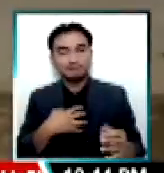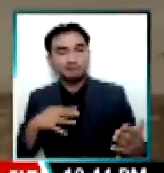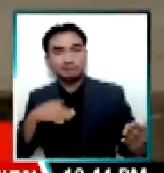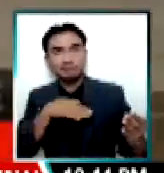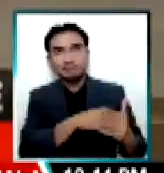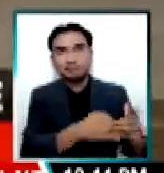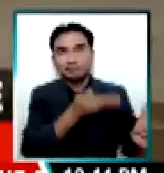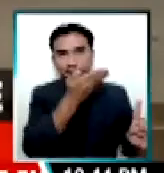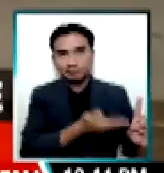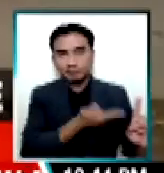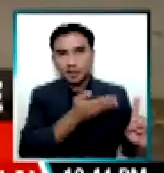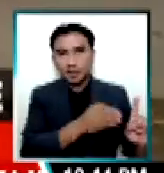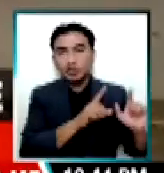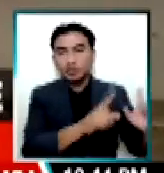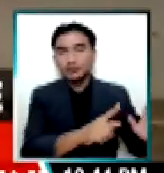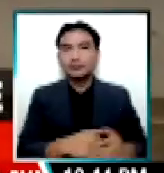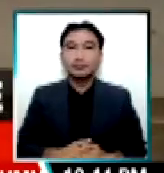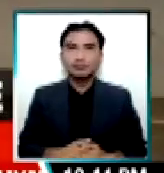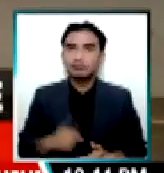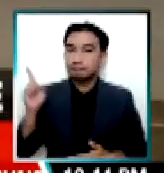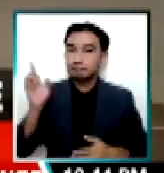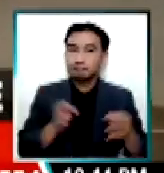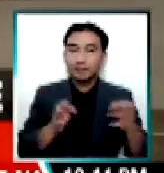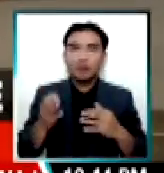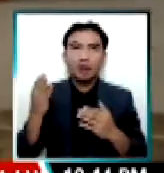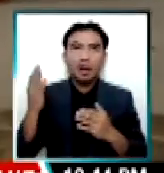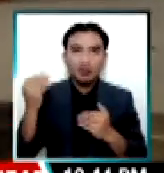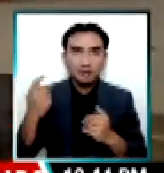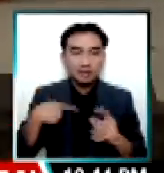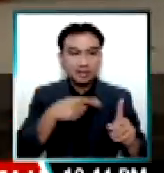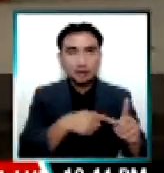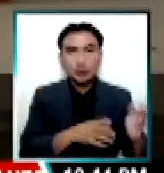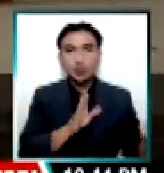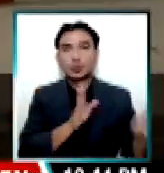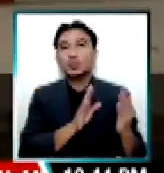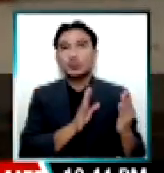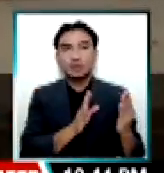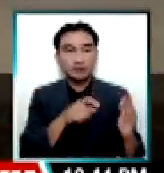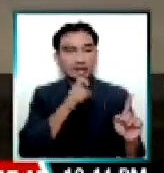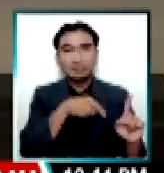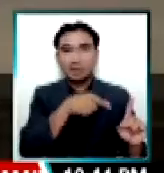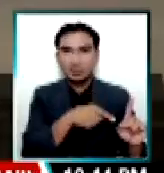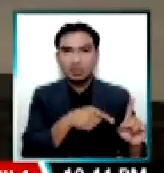Sana naman po, lumutang naman po siya. Siputin niya ho, harapin niya ho yung kaso na isinampa ho sa kanya.